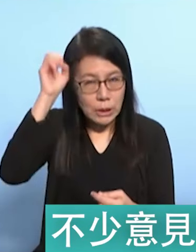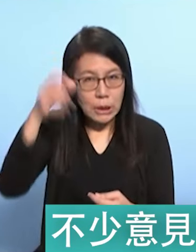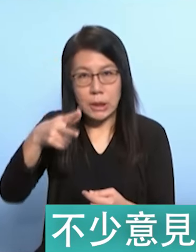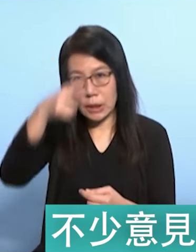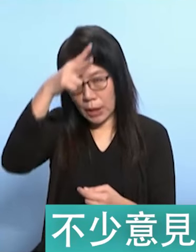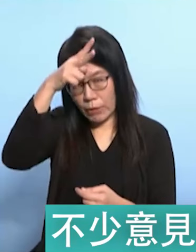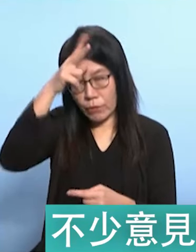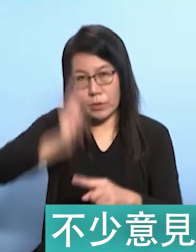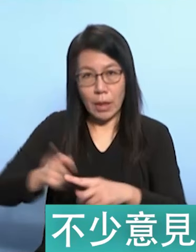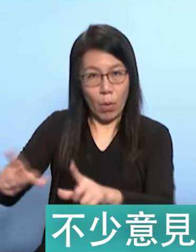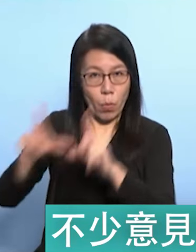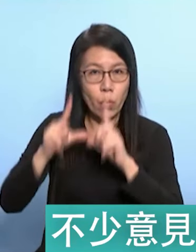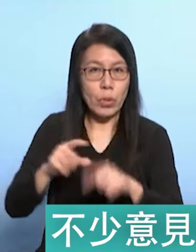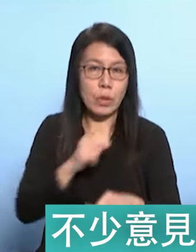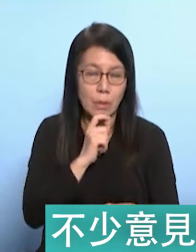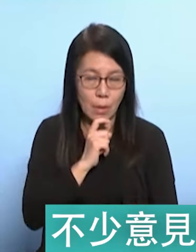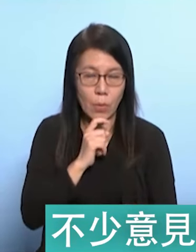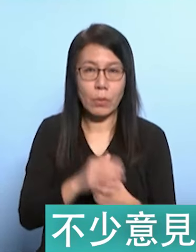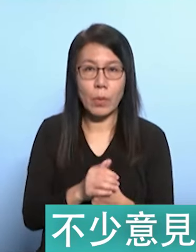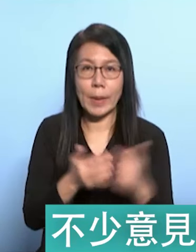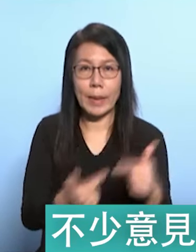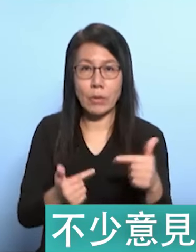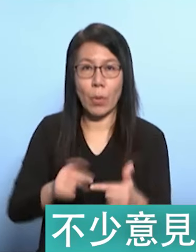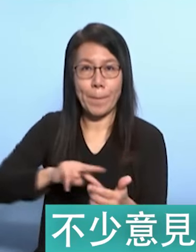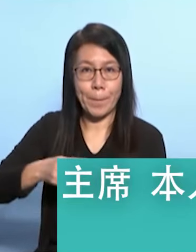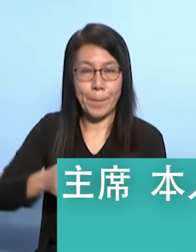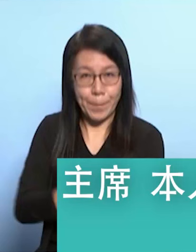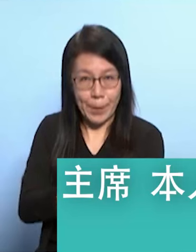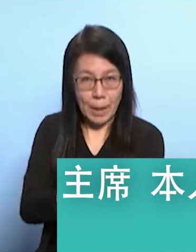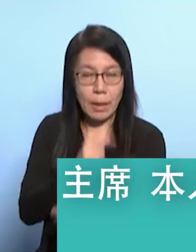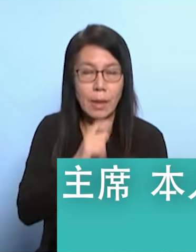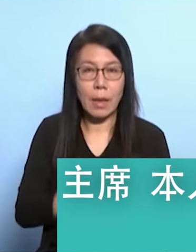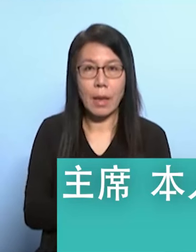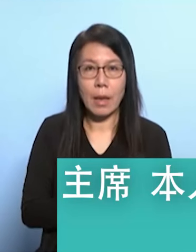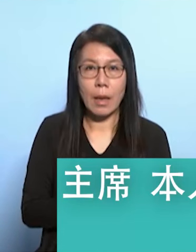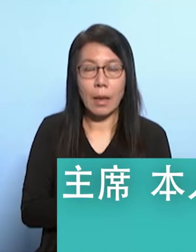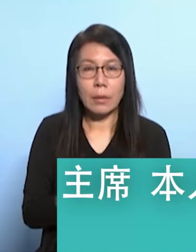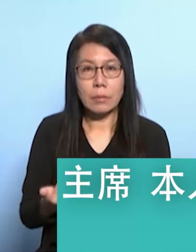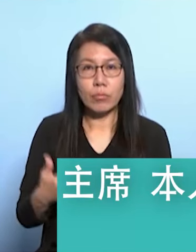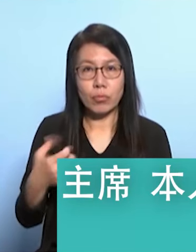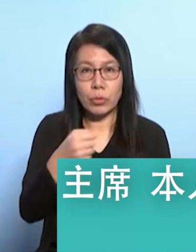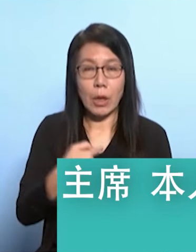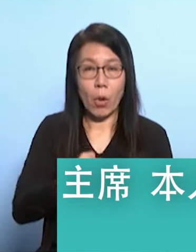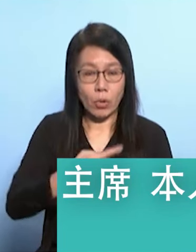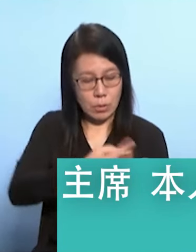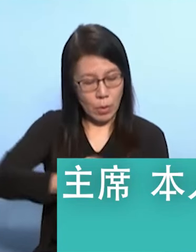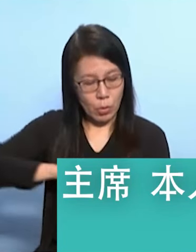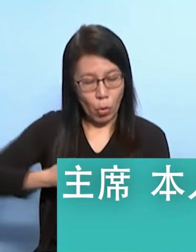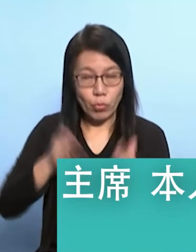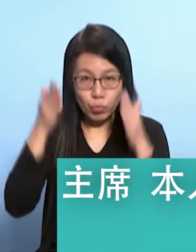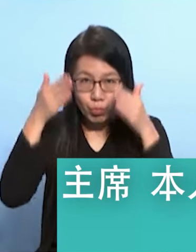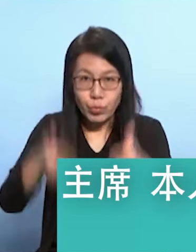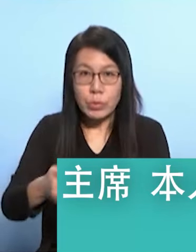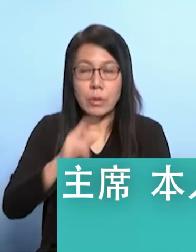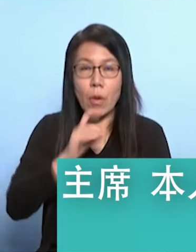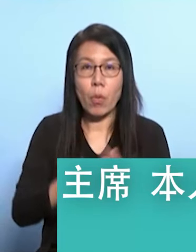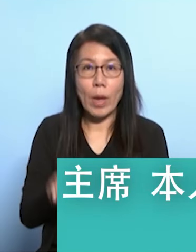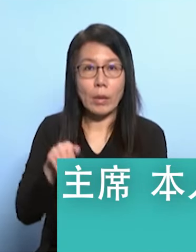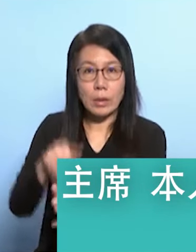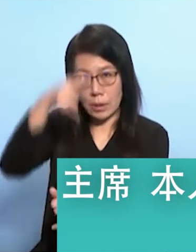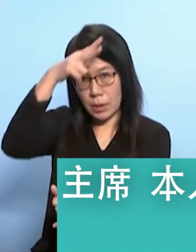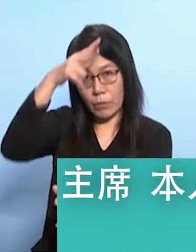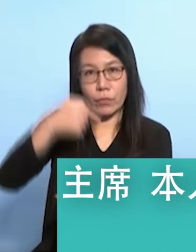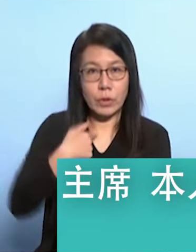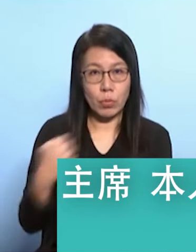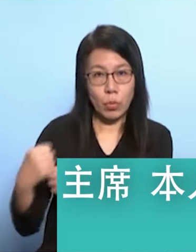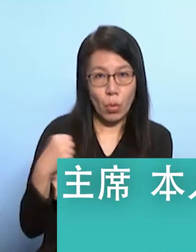局正面回應，並且是持續跟進的。主席，本人的修正案是聚焦於促請特區政